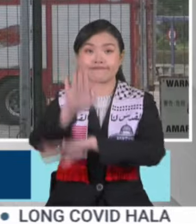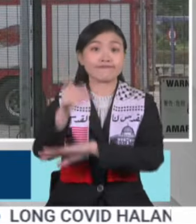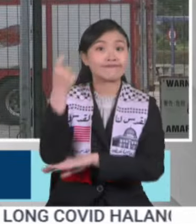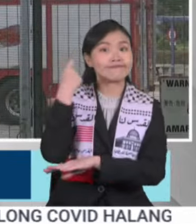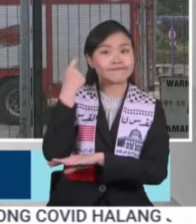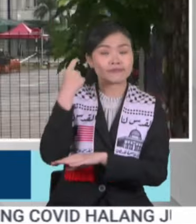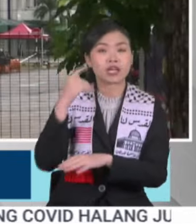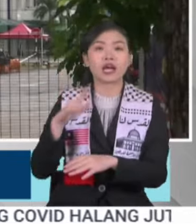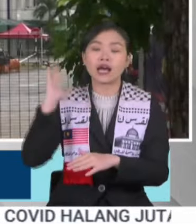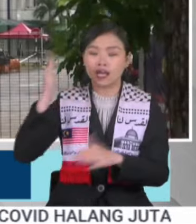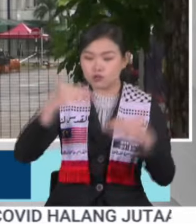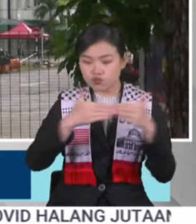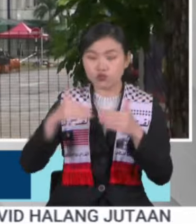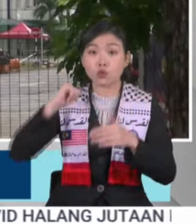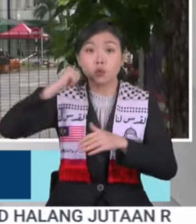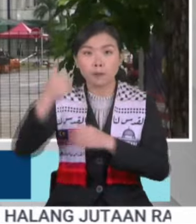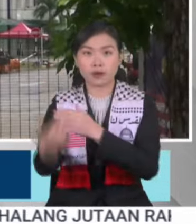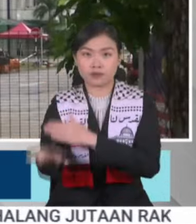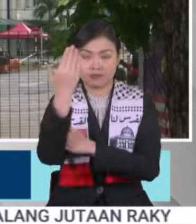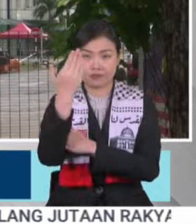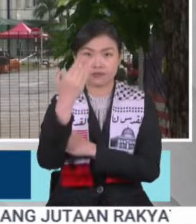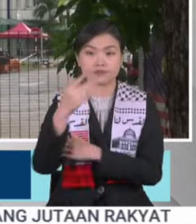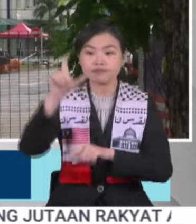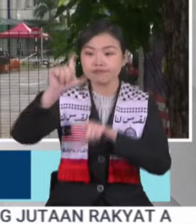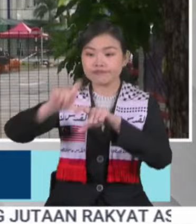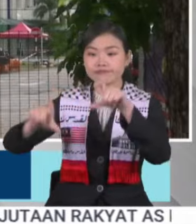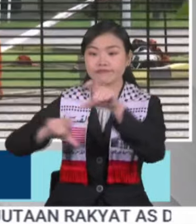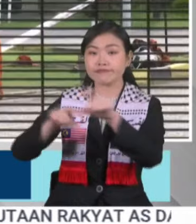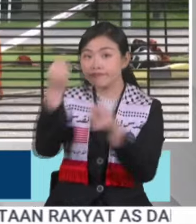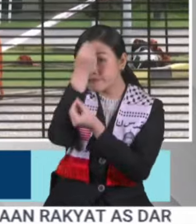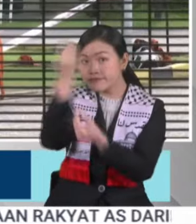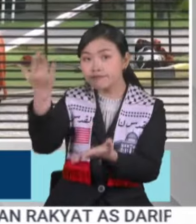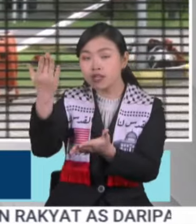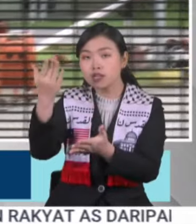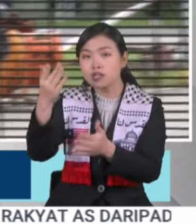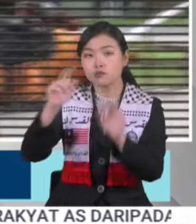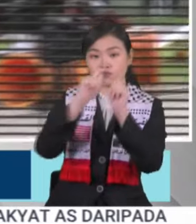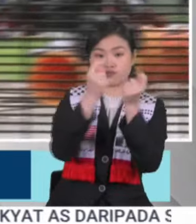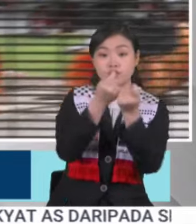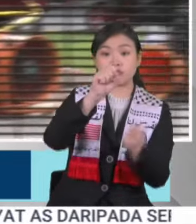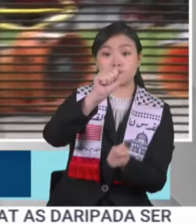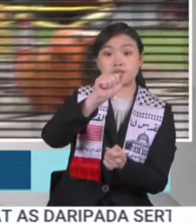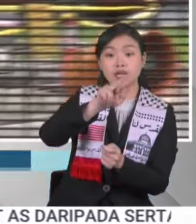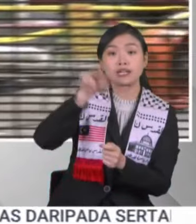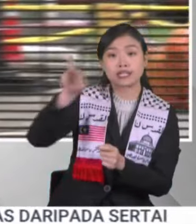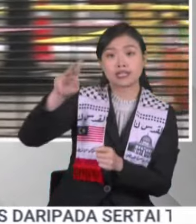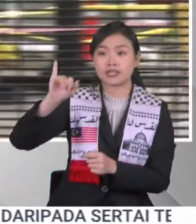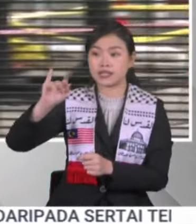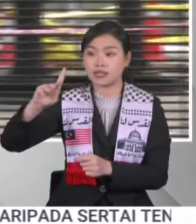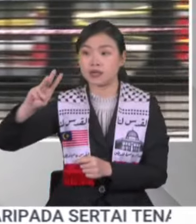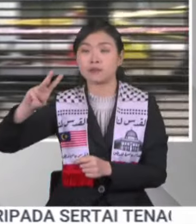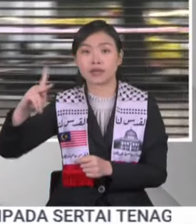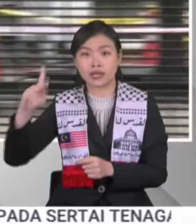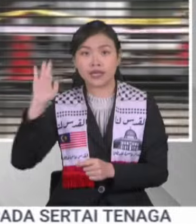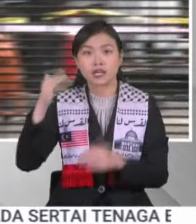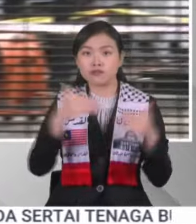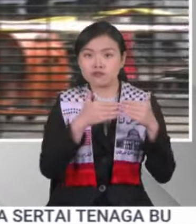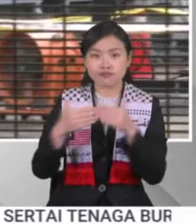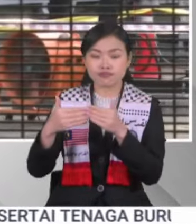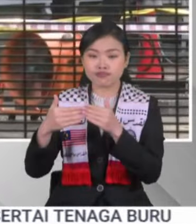pada esok pagi. Terdahulu, DBKL menerusi kenyataan media memaklumkan pasukan SAR di IWK akan terus melakukan